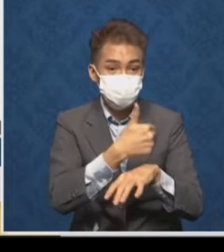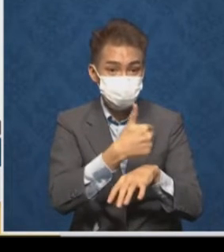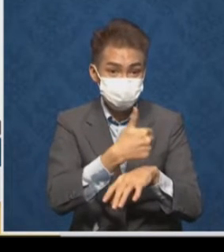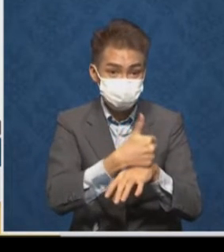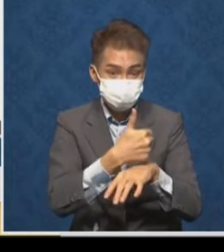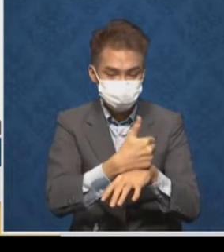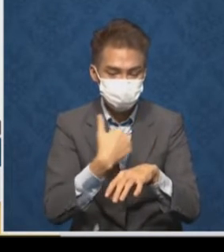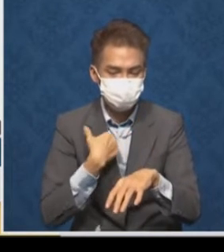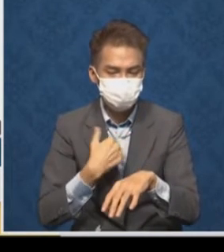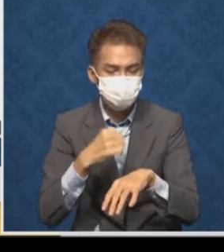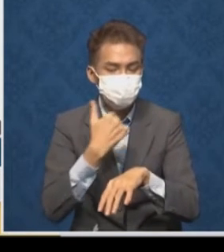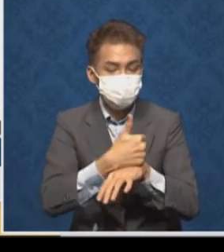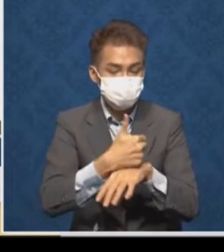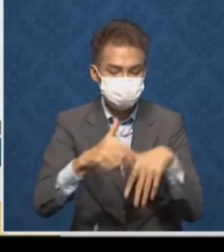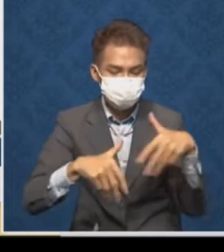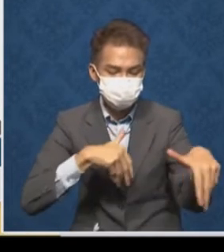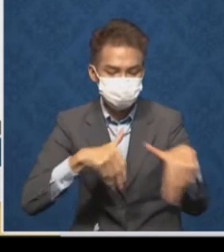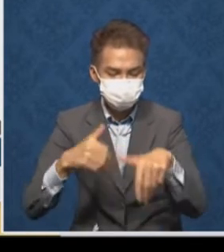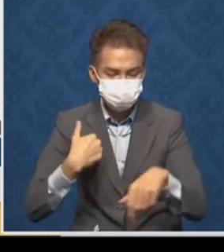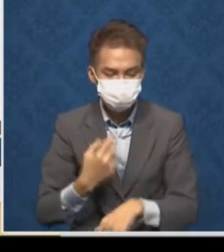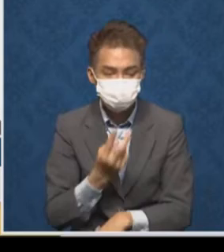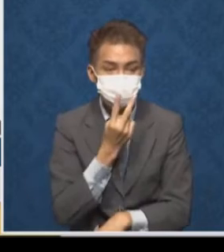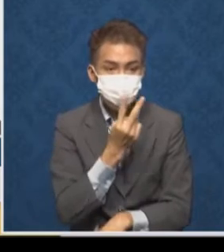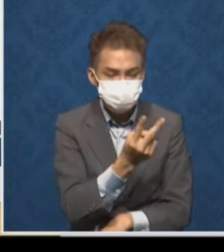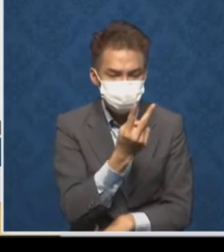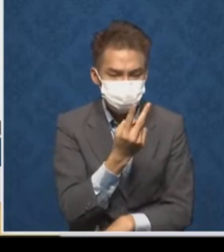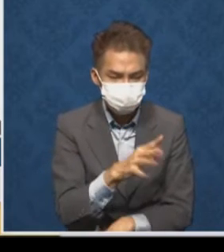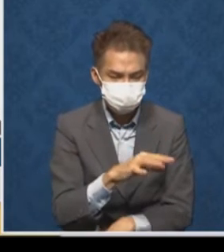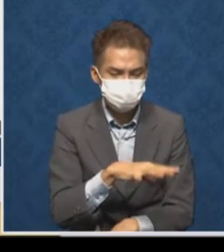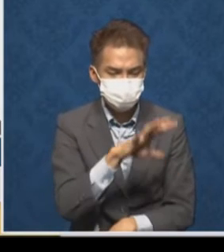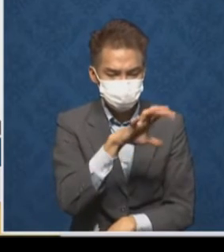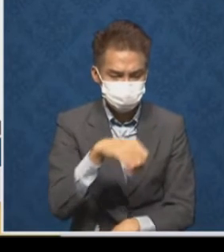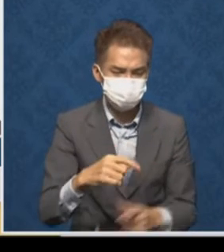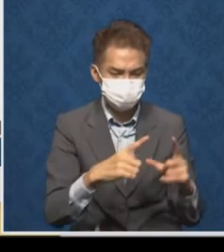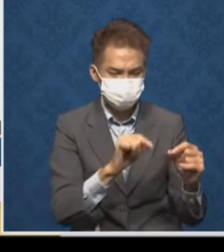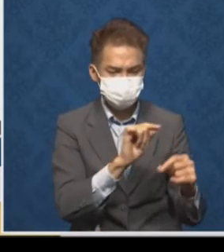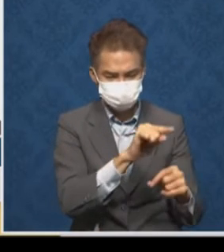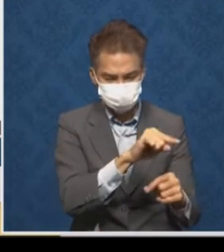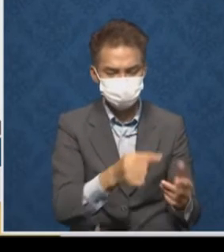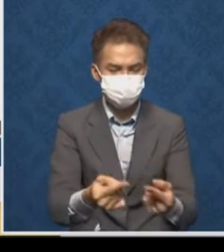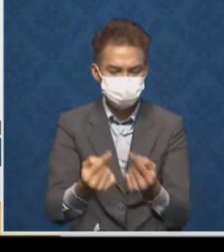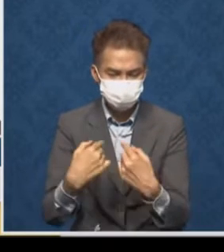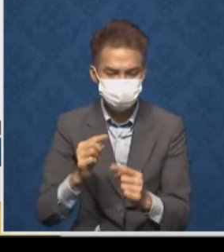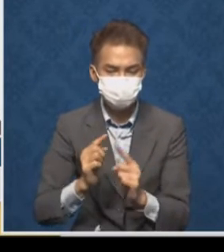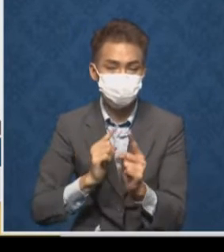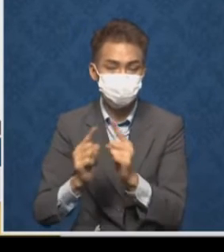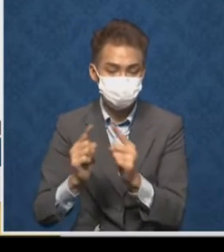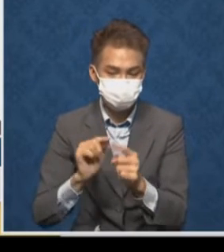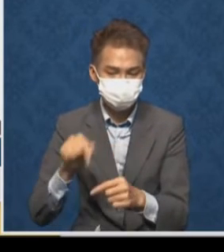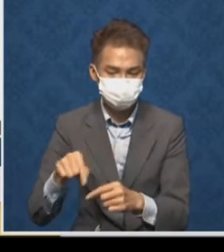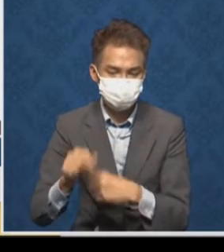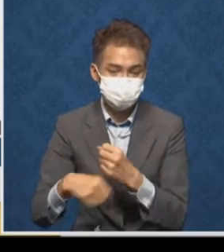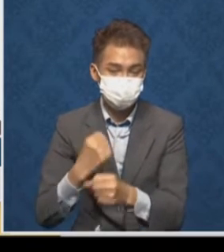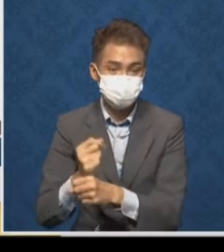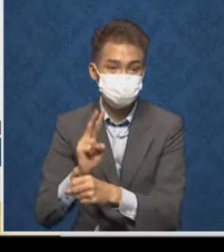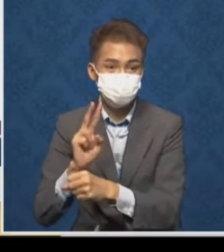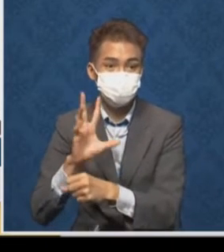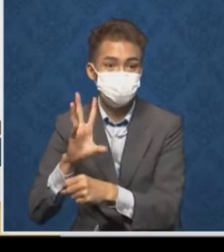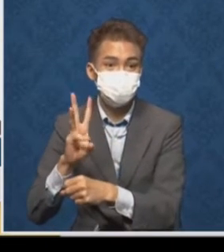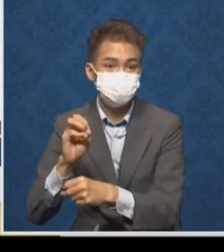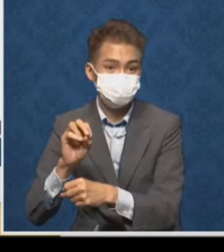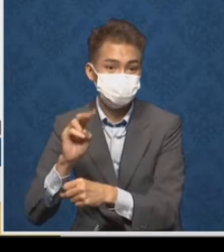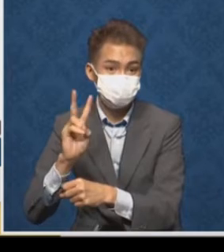นะครับแล้วก็เมื่อได้นำเข้ามาหารือกับท่านประธานสภาผู้แทนราษฎรนะครับในเดือนสิงหาคมปี62นะครับ